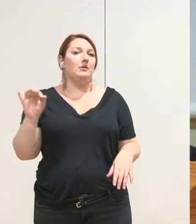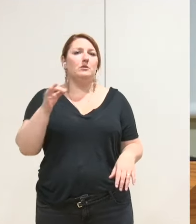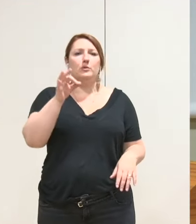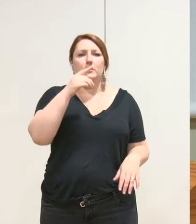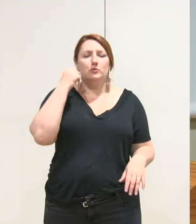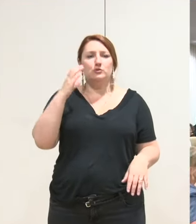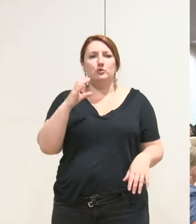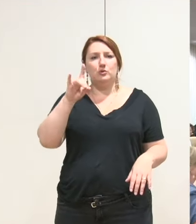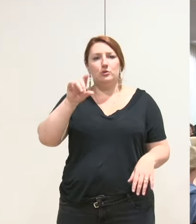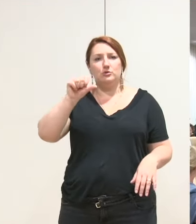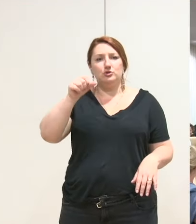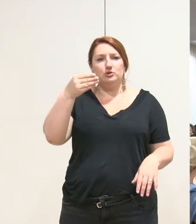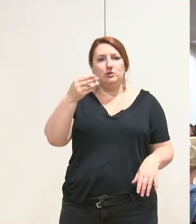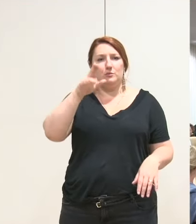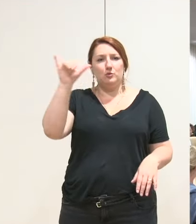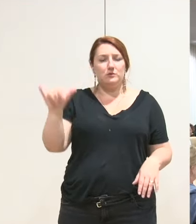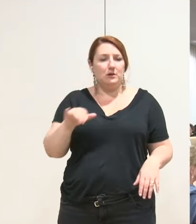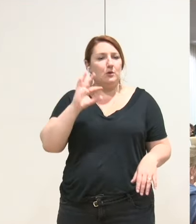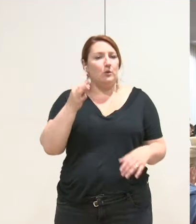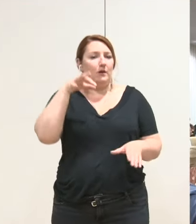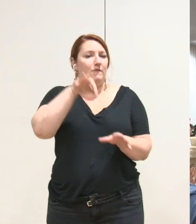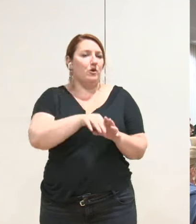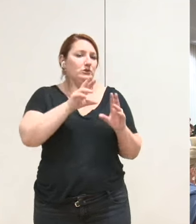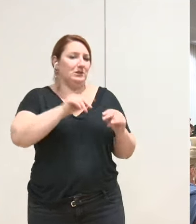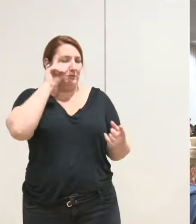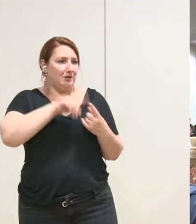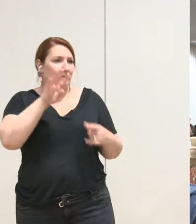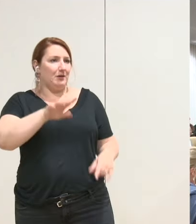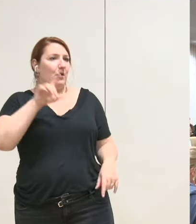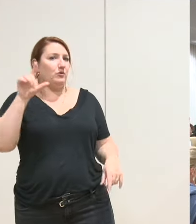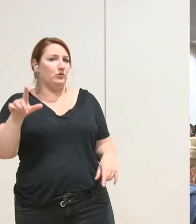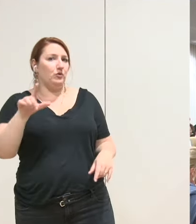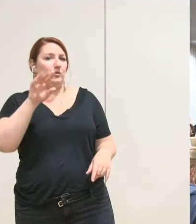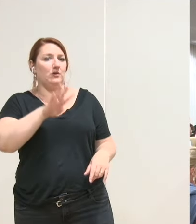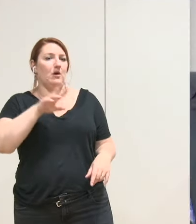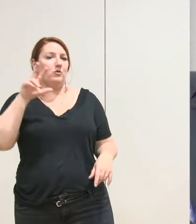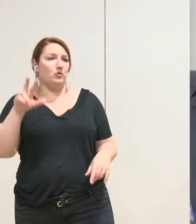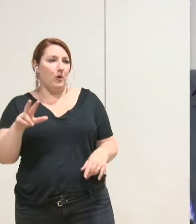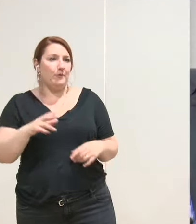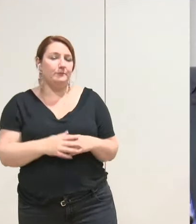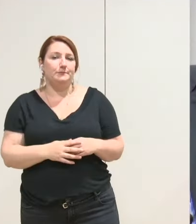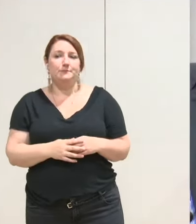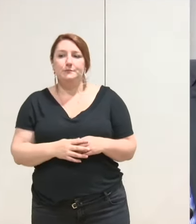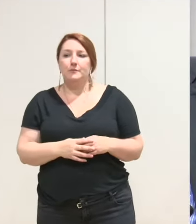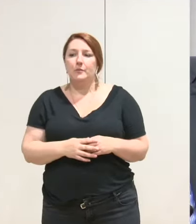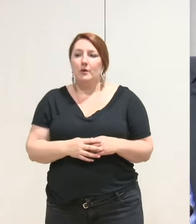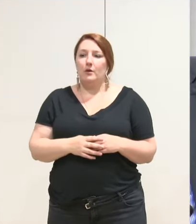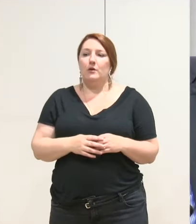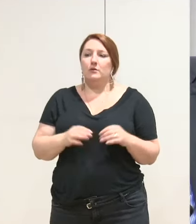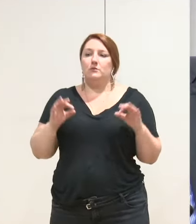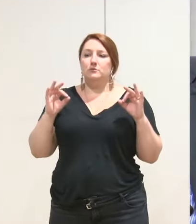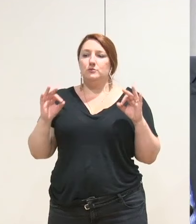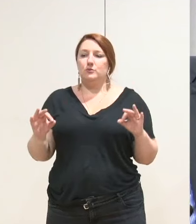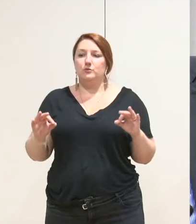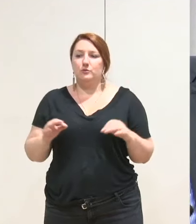monsieur chamussi oui une rapide explication de vote sur la 42 et sur la 43 donc